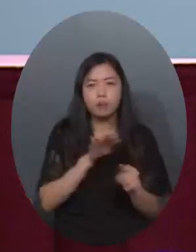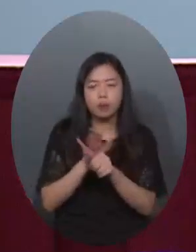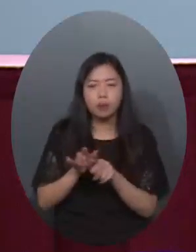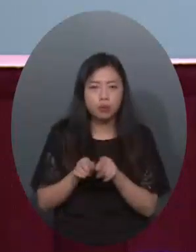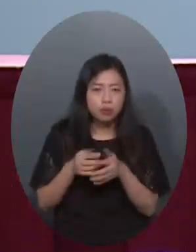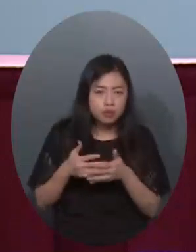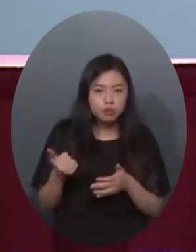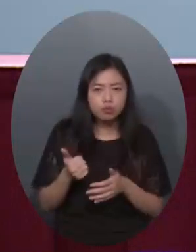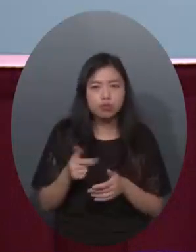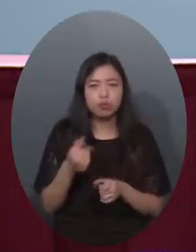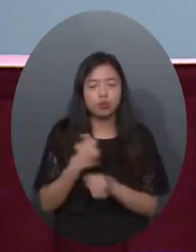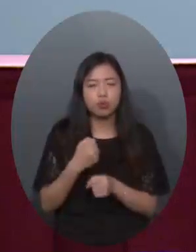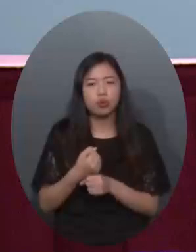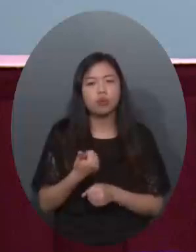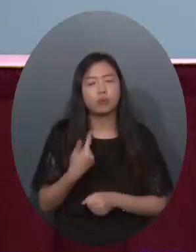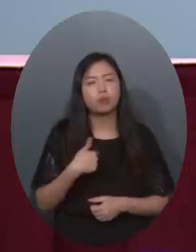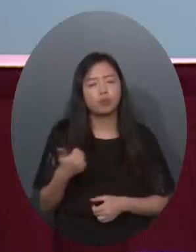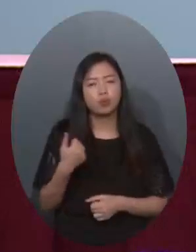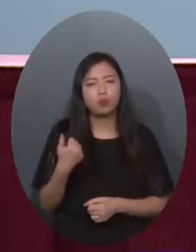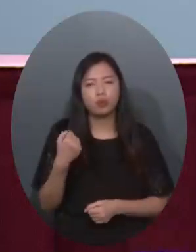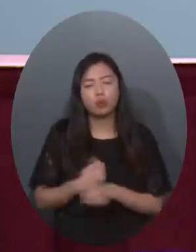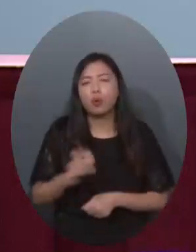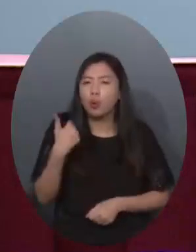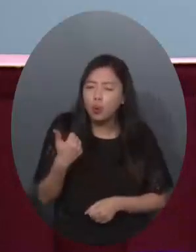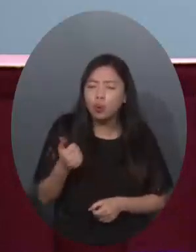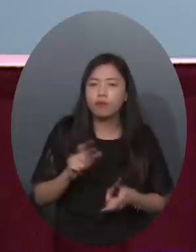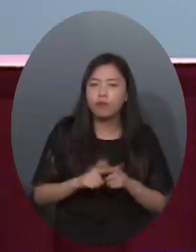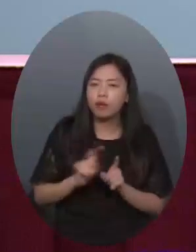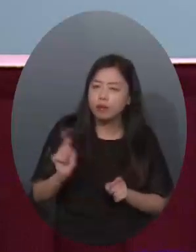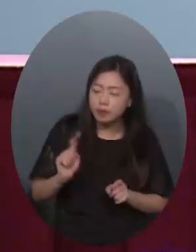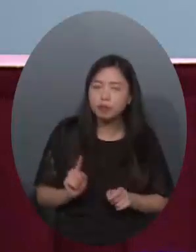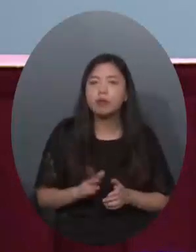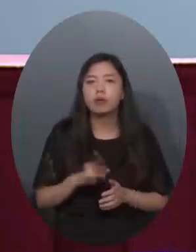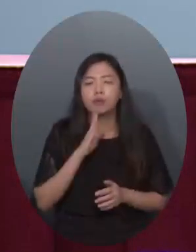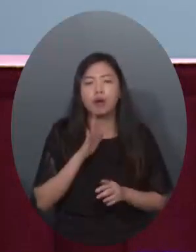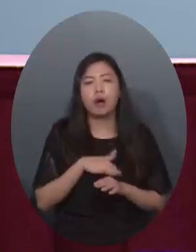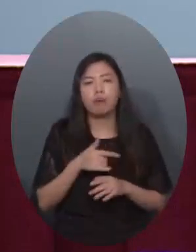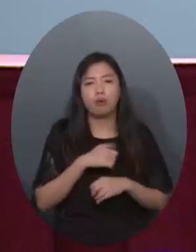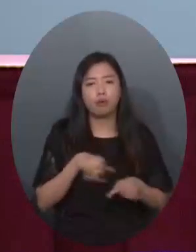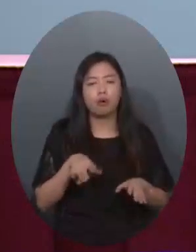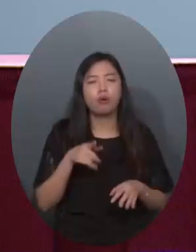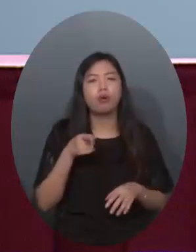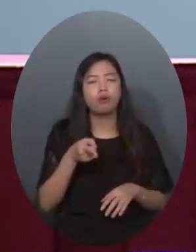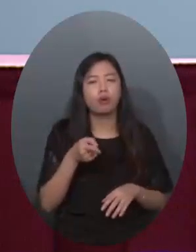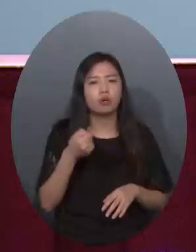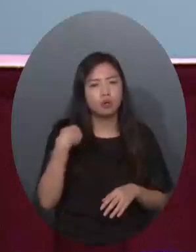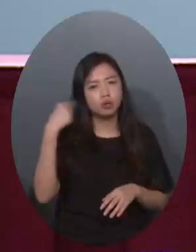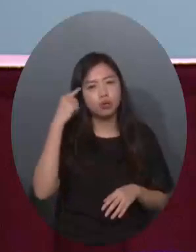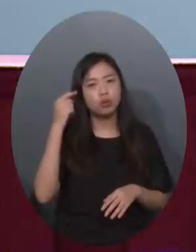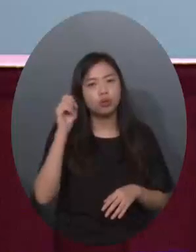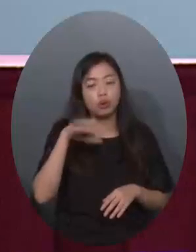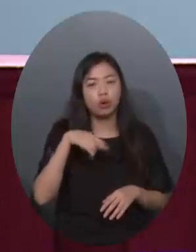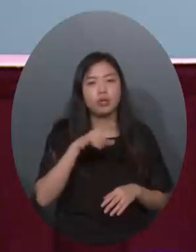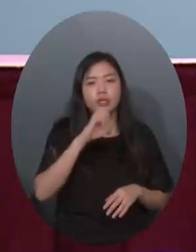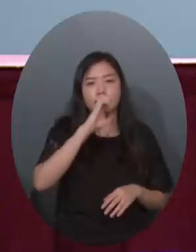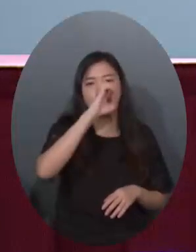事，讓他的工作做得更好。還有一點我想提的，就是好像我剛才講過的，我們的所謂